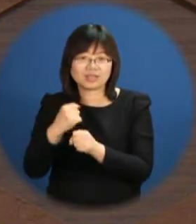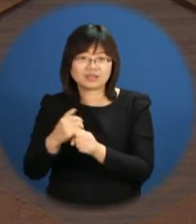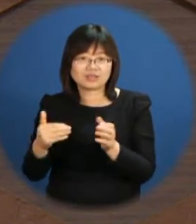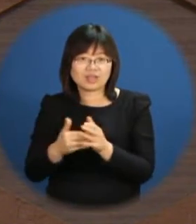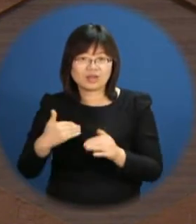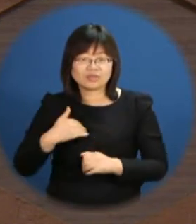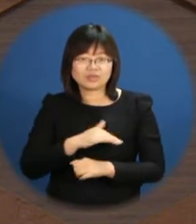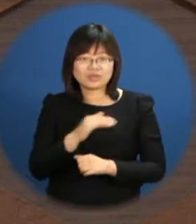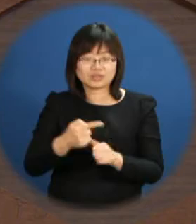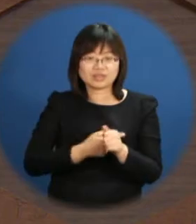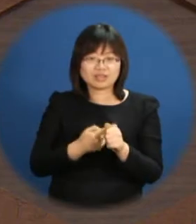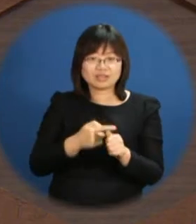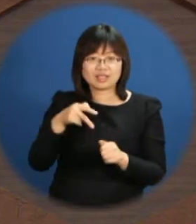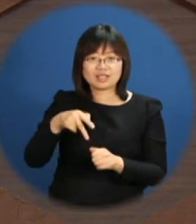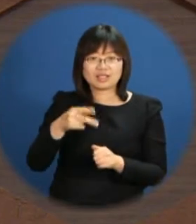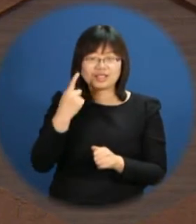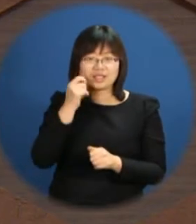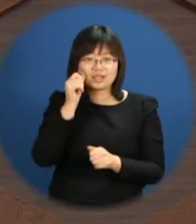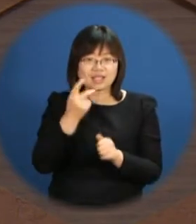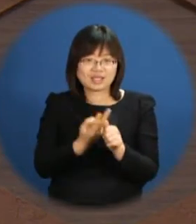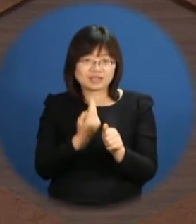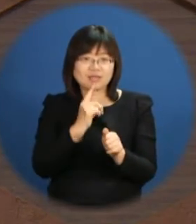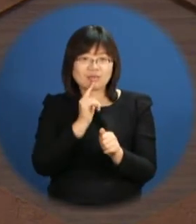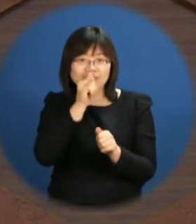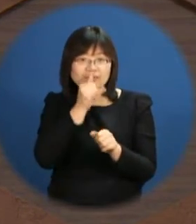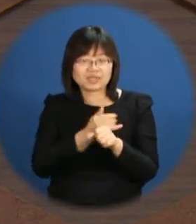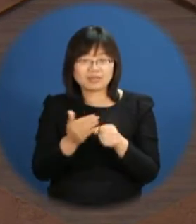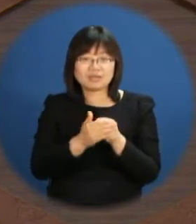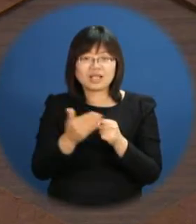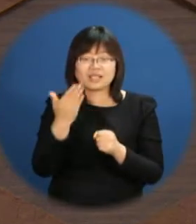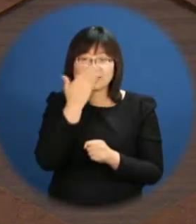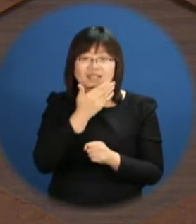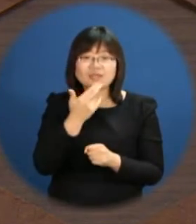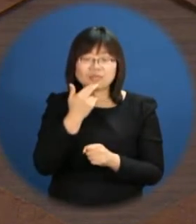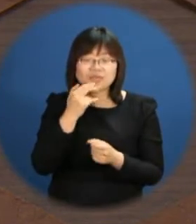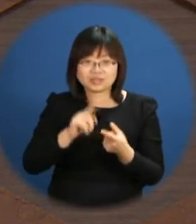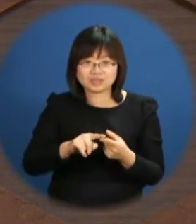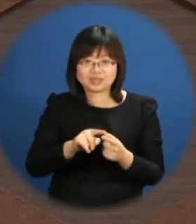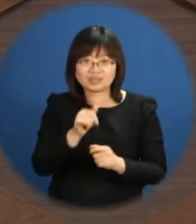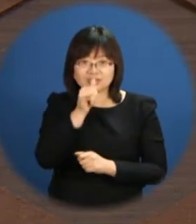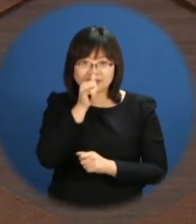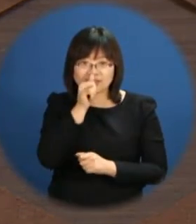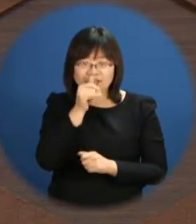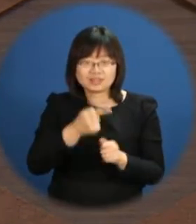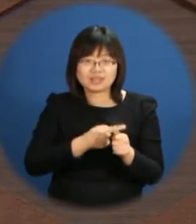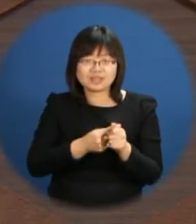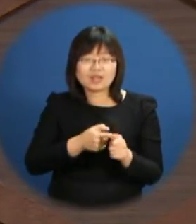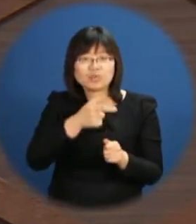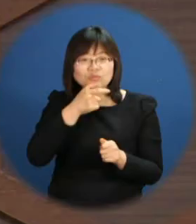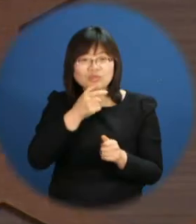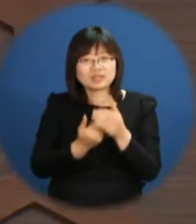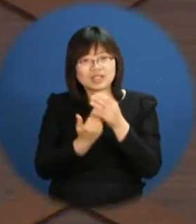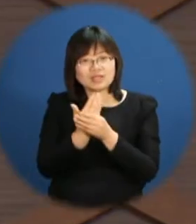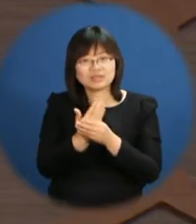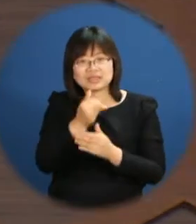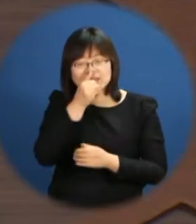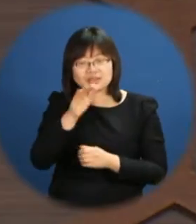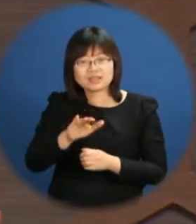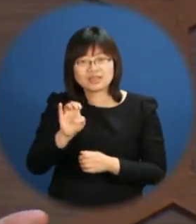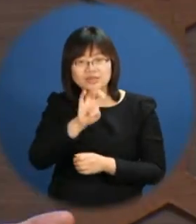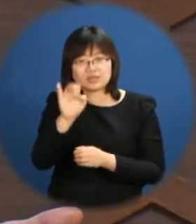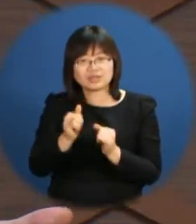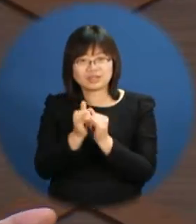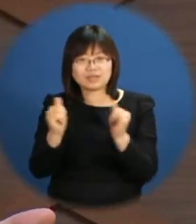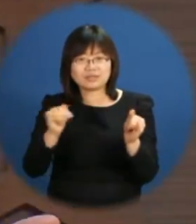5와 천연사이다 라고 하였고 달지 않은 거 그런거 있잖아요 그게 이제 천연 샘물에 서 나오는게 있는데 이제 유럽